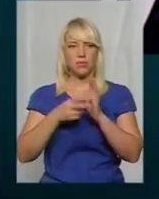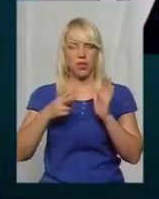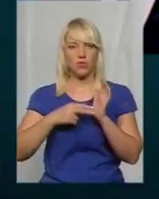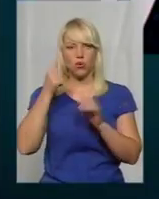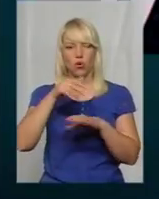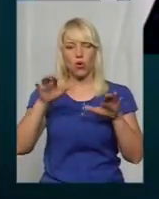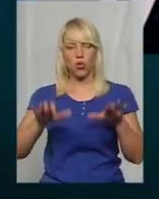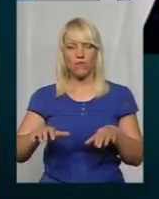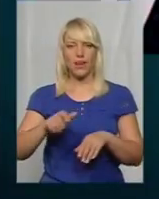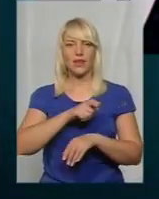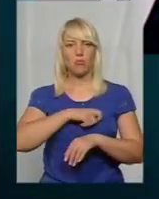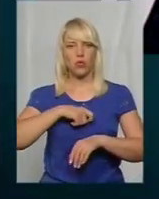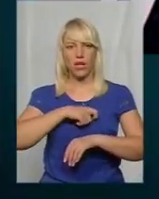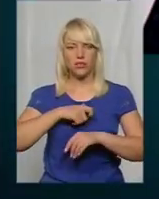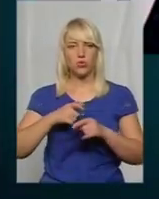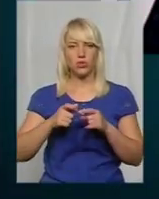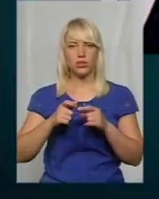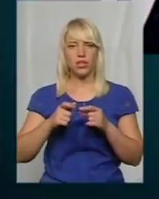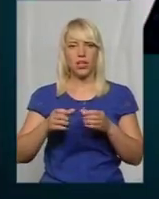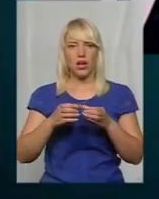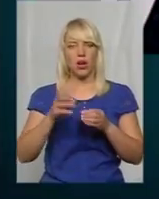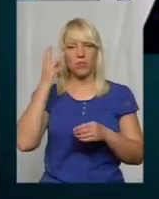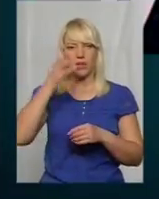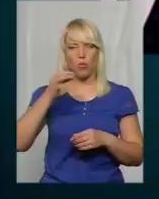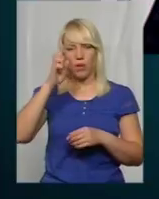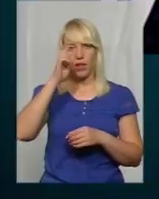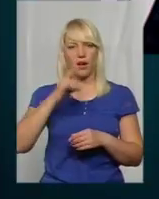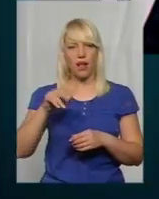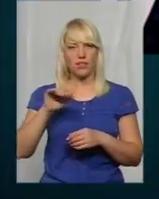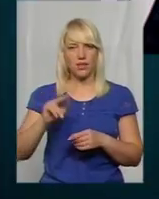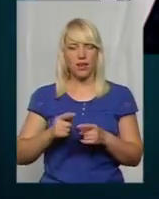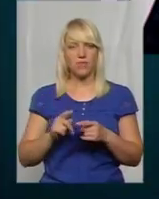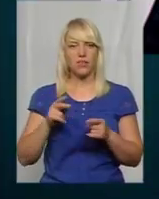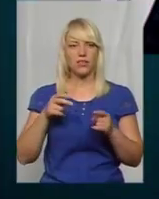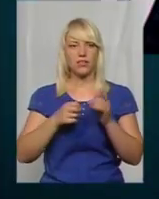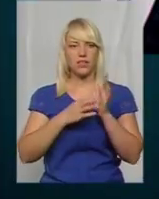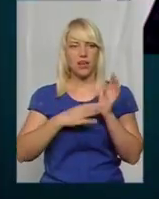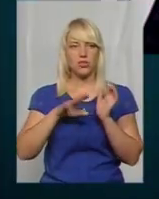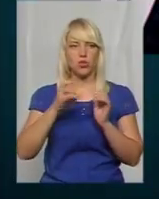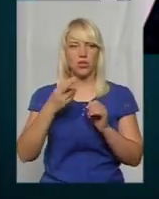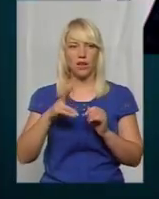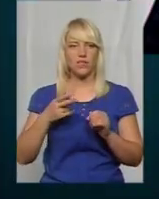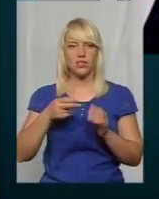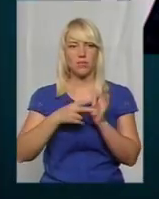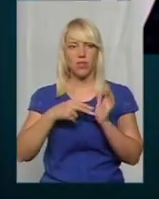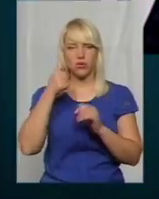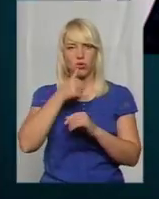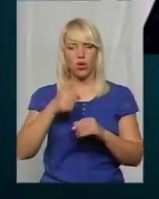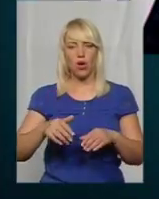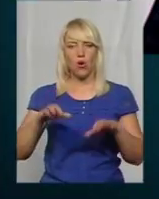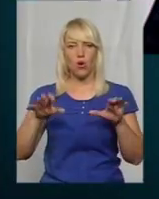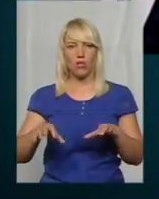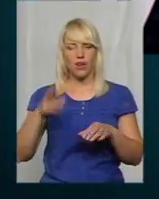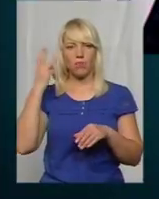фракції партії «За конкретні справи» у Хмельницькій облраді. З 19 травня 2018 року – голова Хмельницької обласної